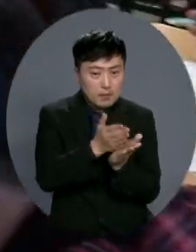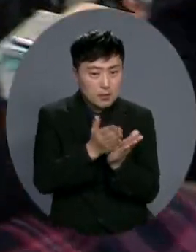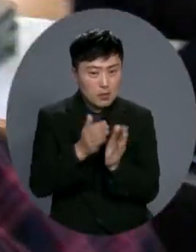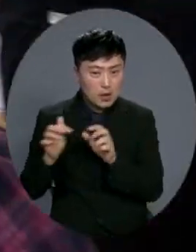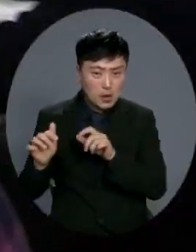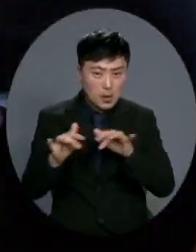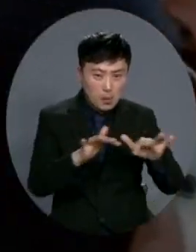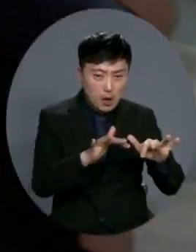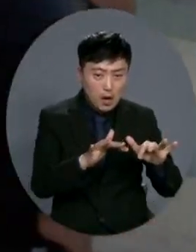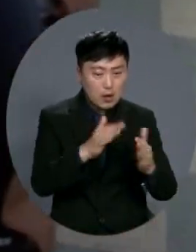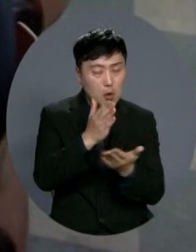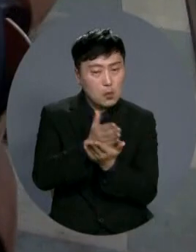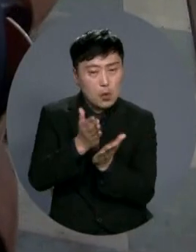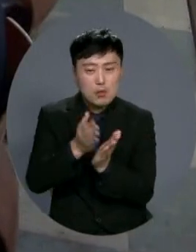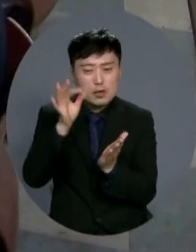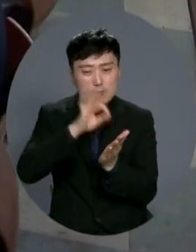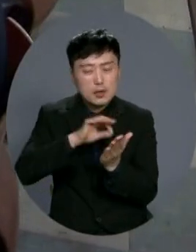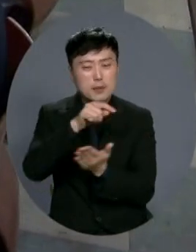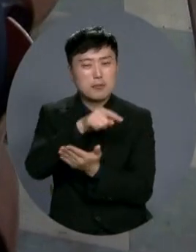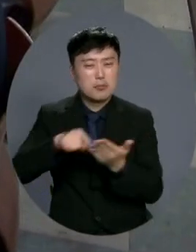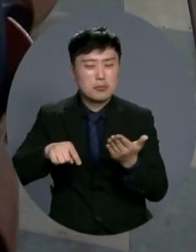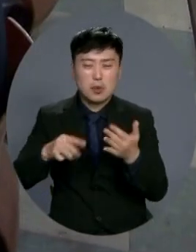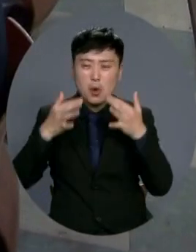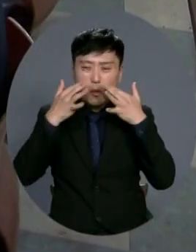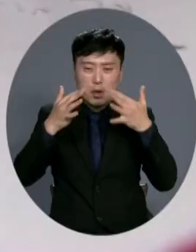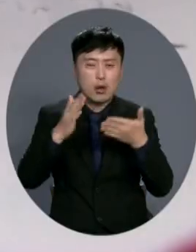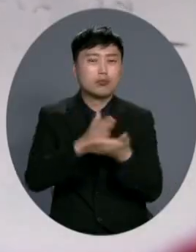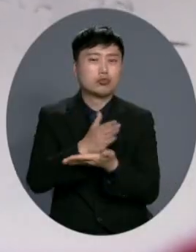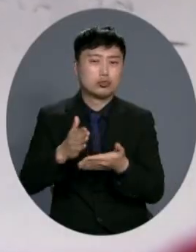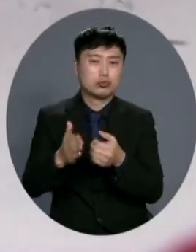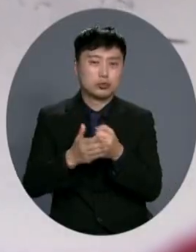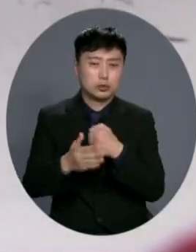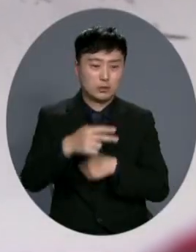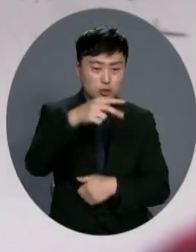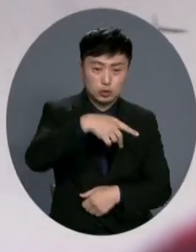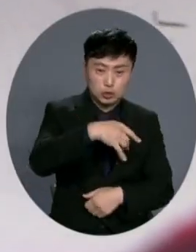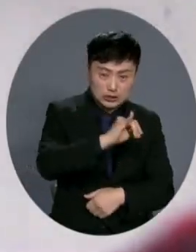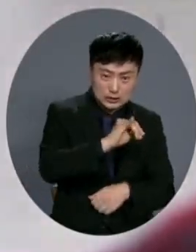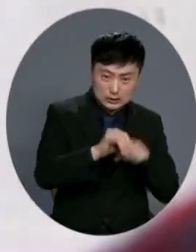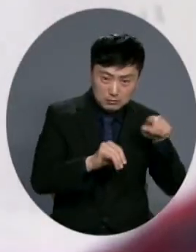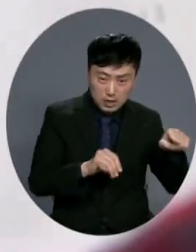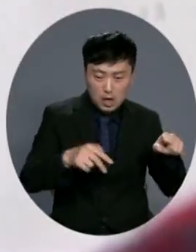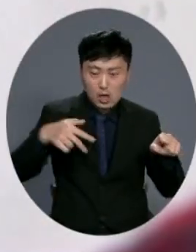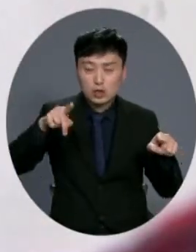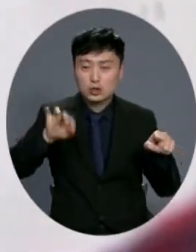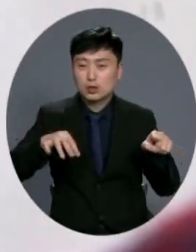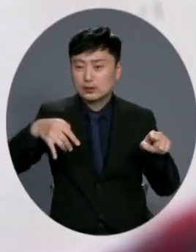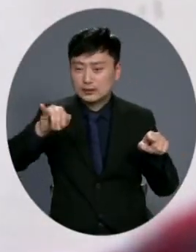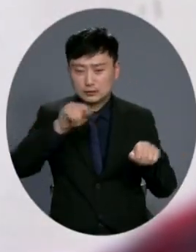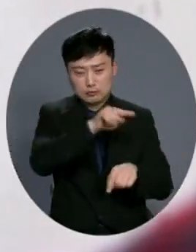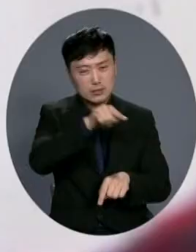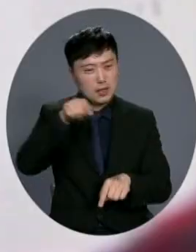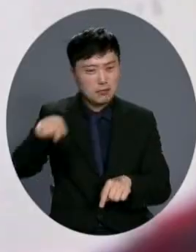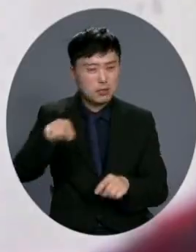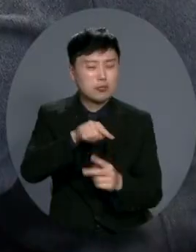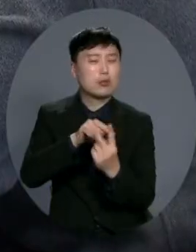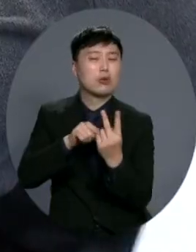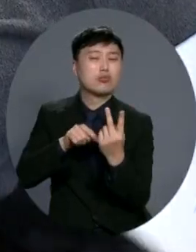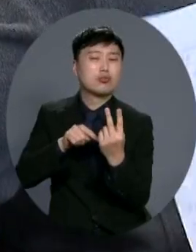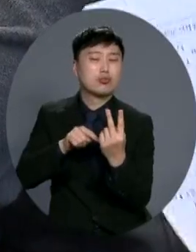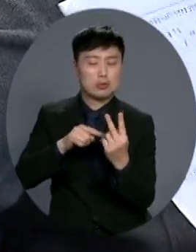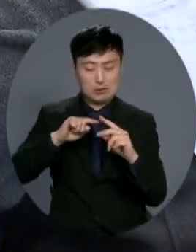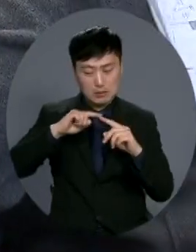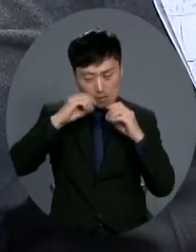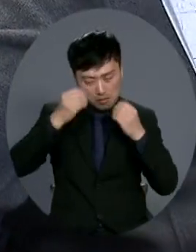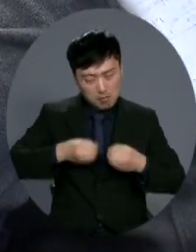과목별 유불리가 불가피할 것으로 보이는 가운데 수시에 집중할 것인지 정시를 노릴 것인지 자신에게 유리한